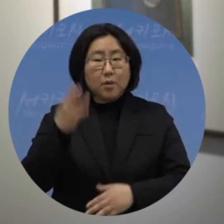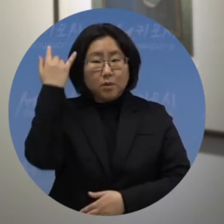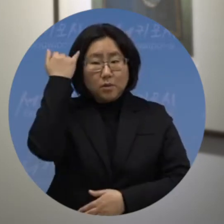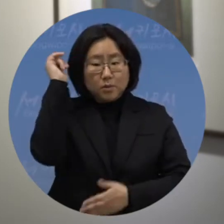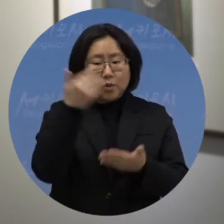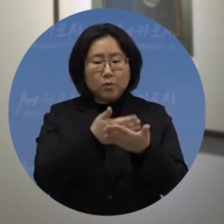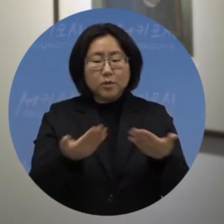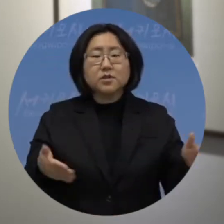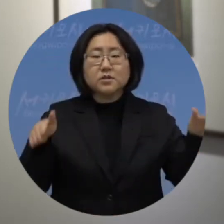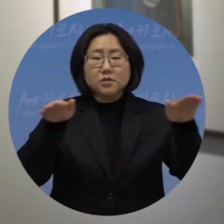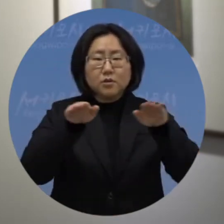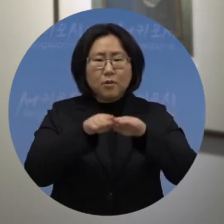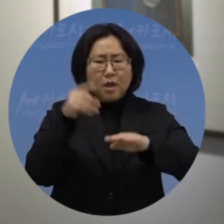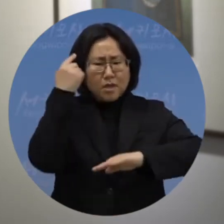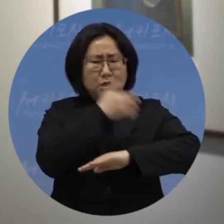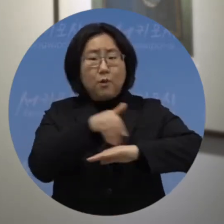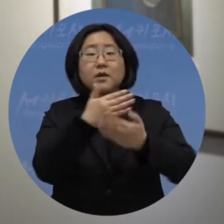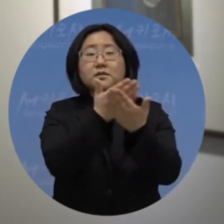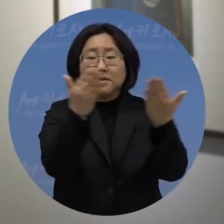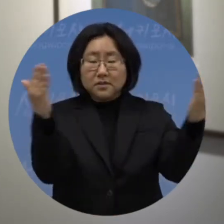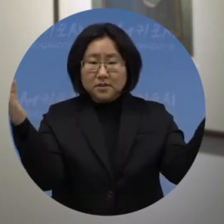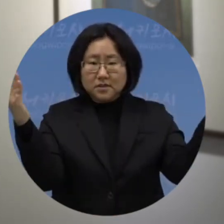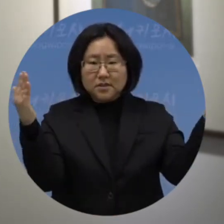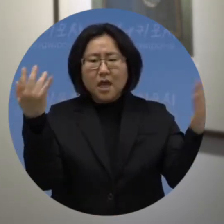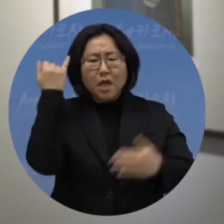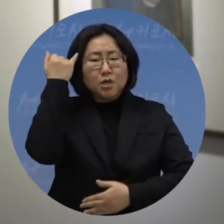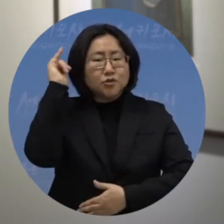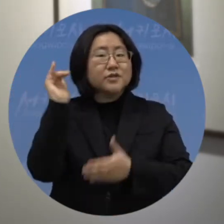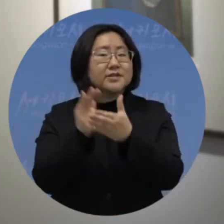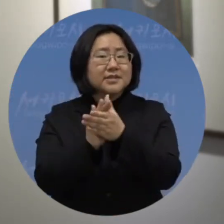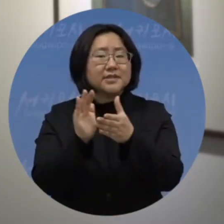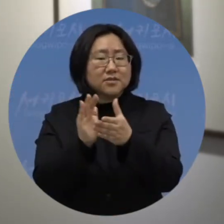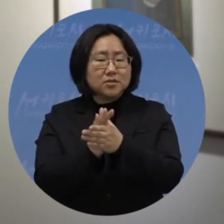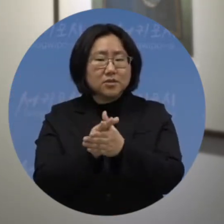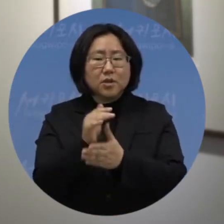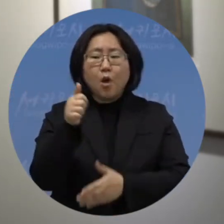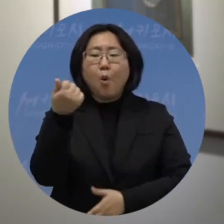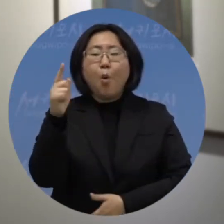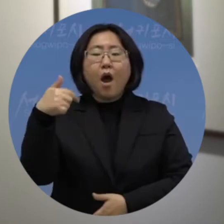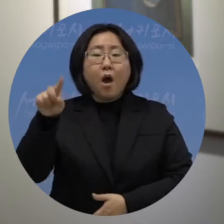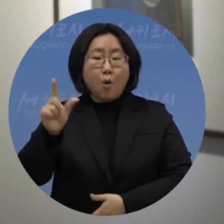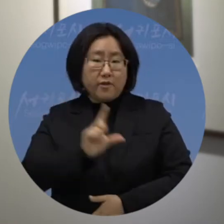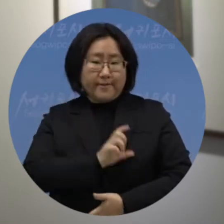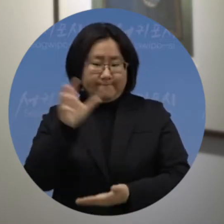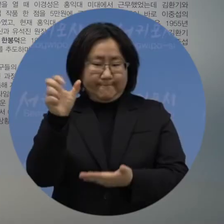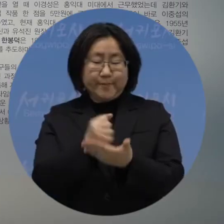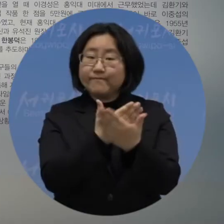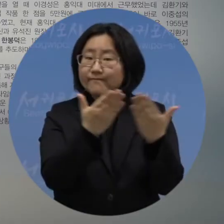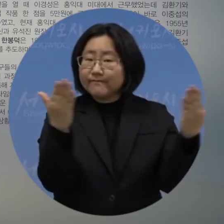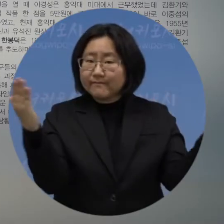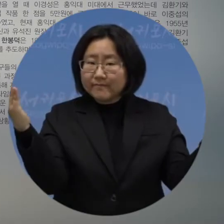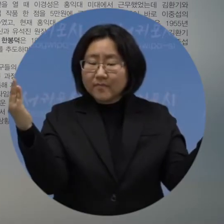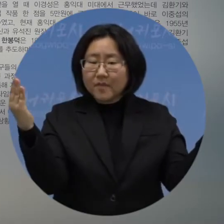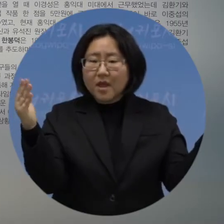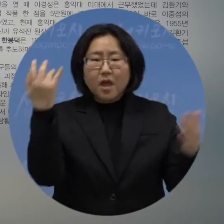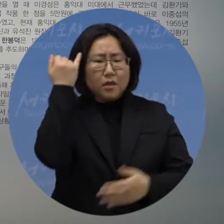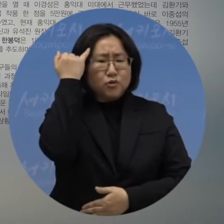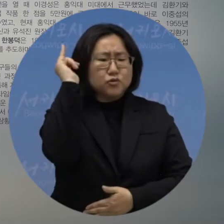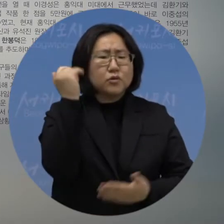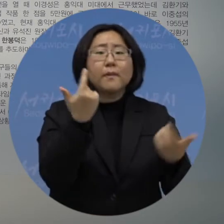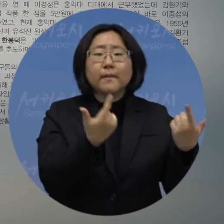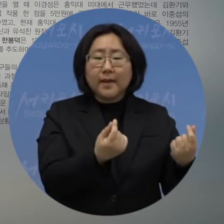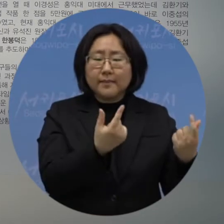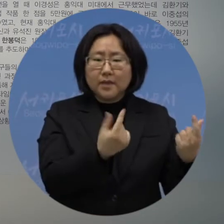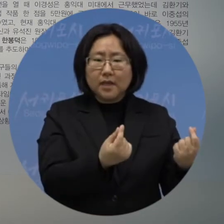이번 이중섭 미술관 기획전은 이중섭 친구들의 화원이라는 젖인데요. 바로 이중섭과